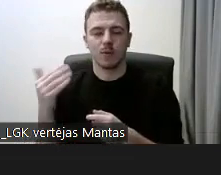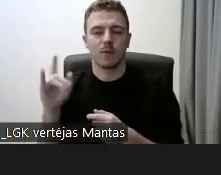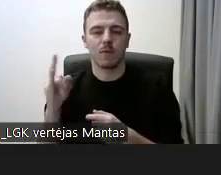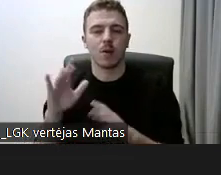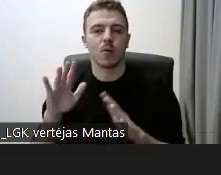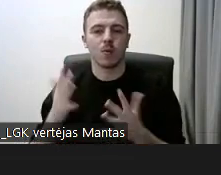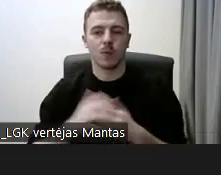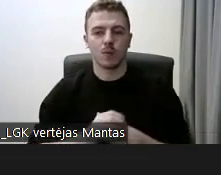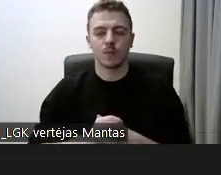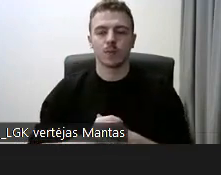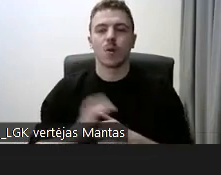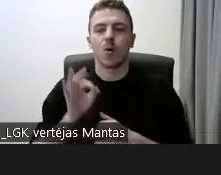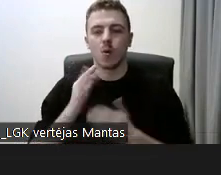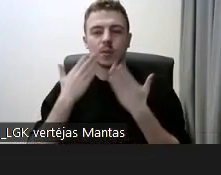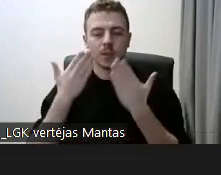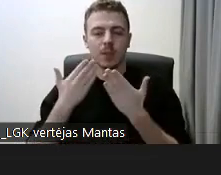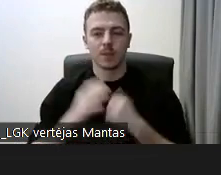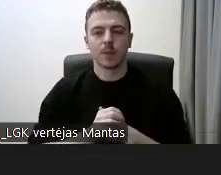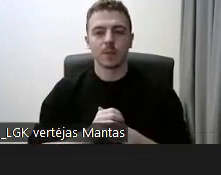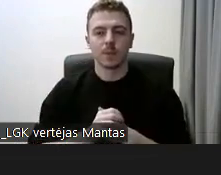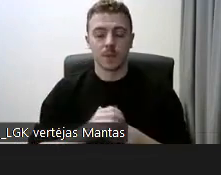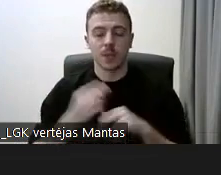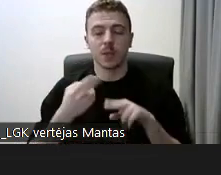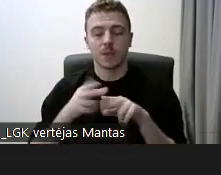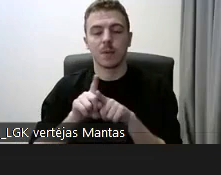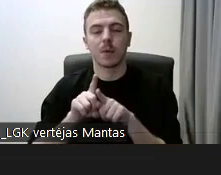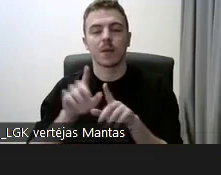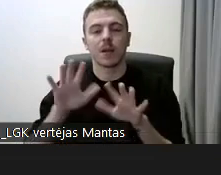jums įžvalgas į tai, kaip tos erdvės yra naudojama.